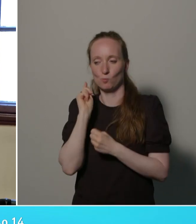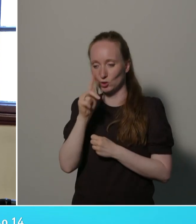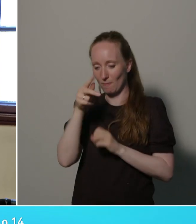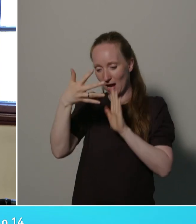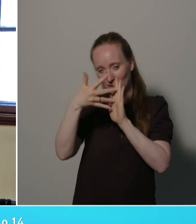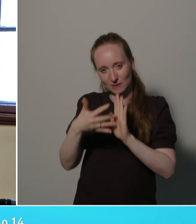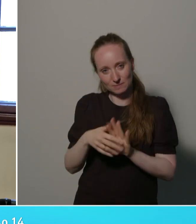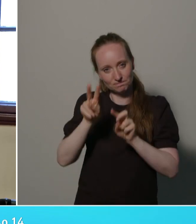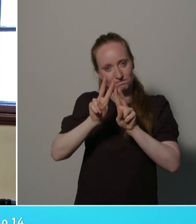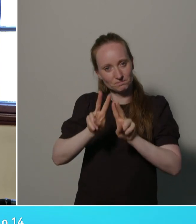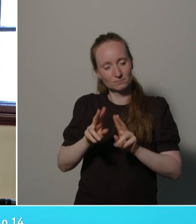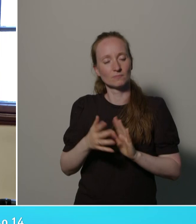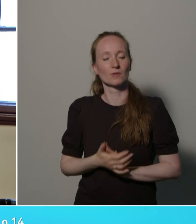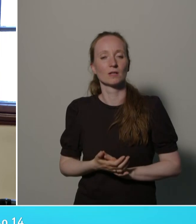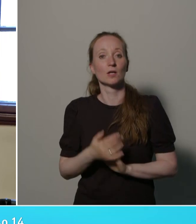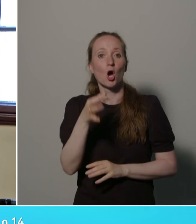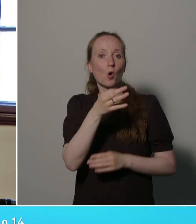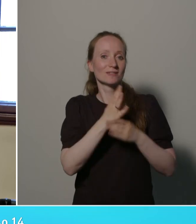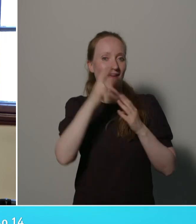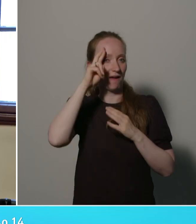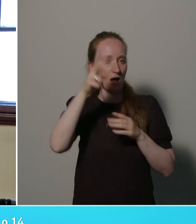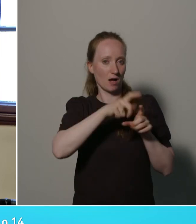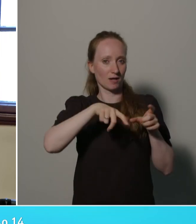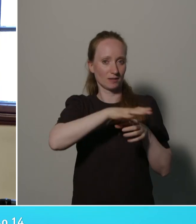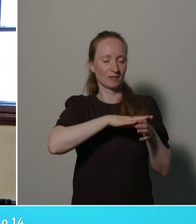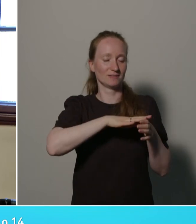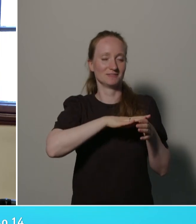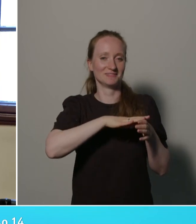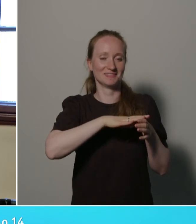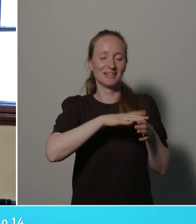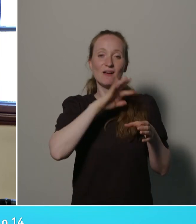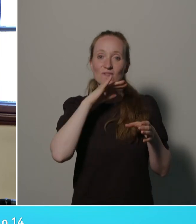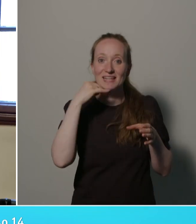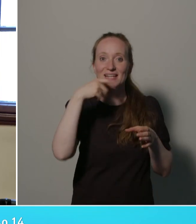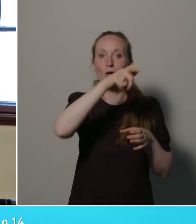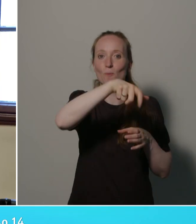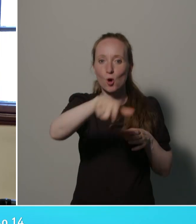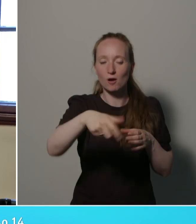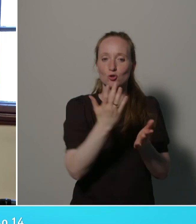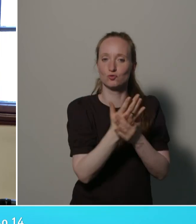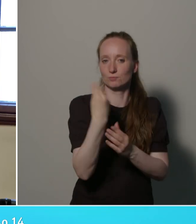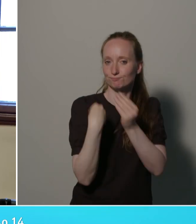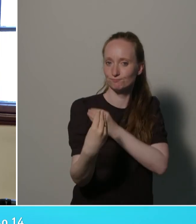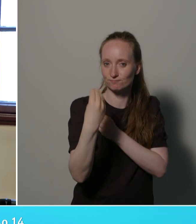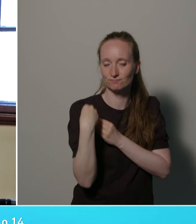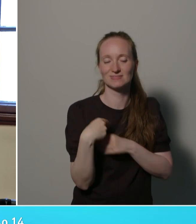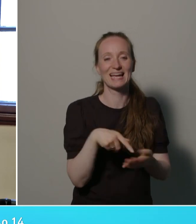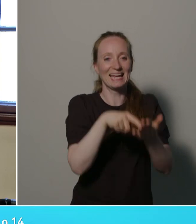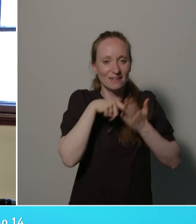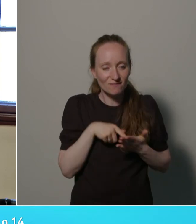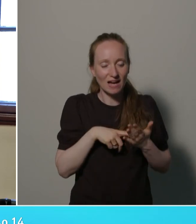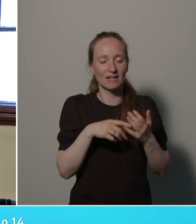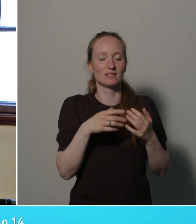Ja, im Ortsteilrat haben wir, wie gesagt, auch unter Anteilnahme von vielen Bürgern viele Einwände gehört. Veränderungen